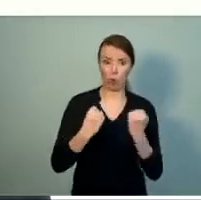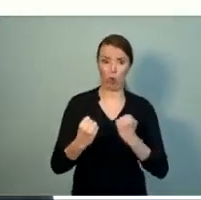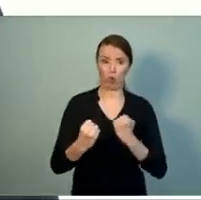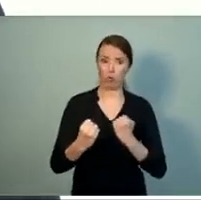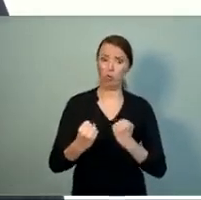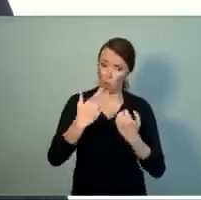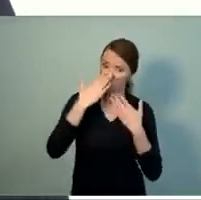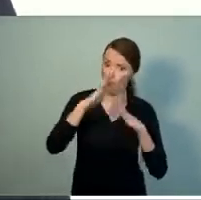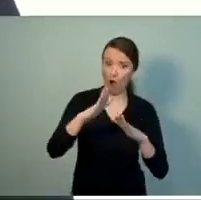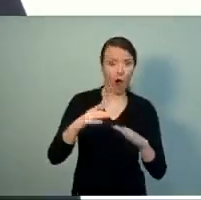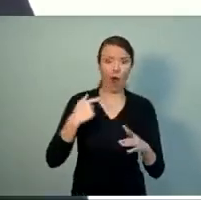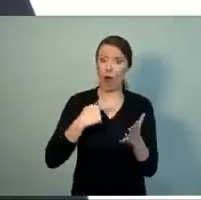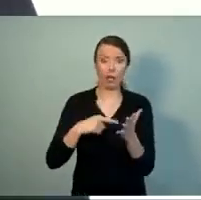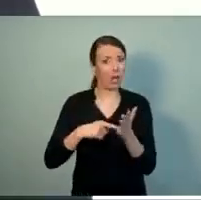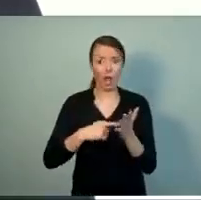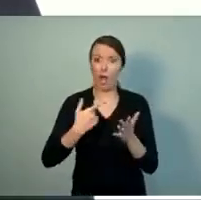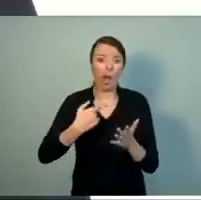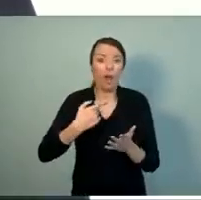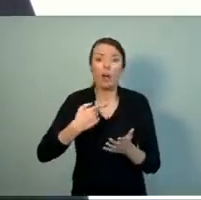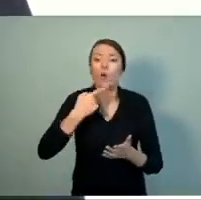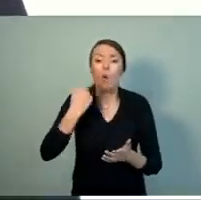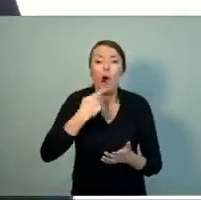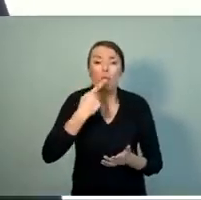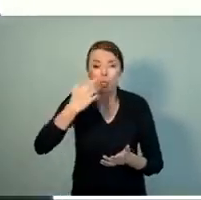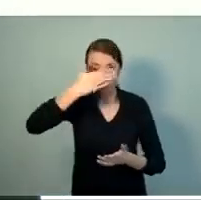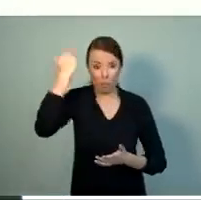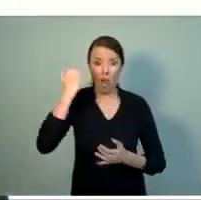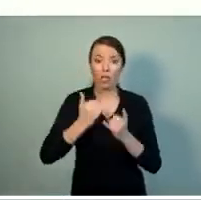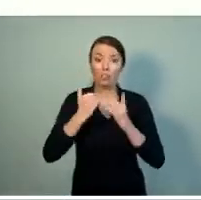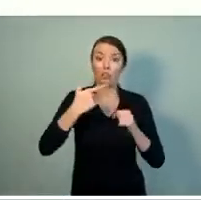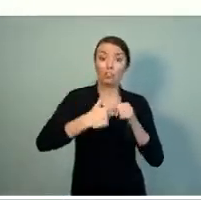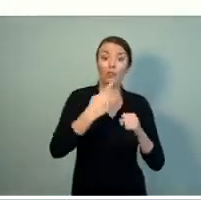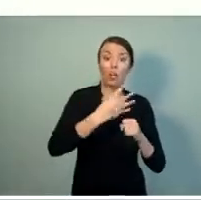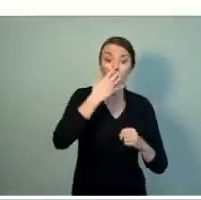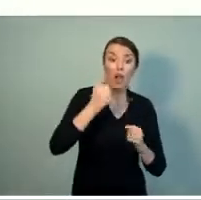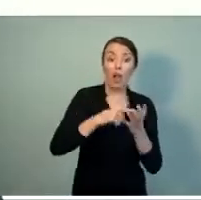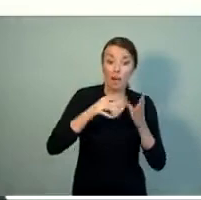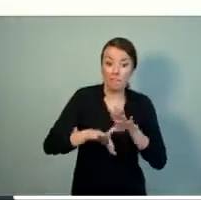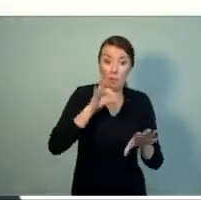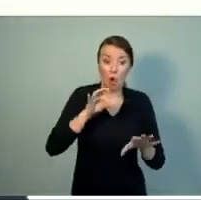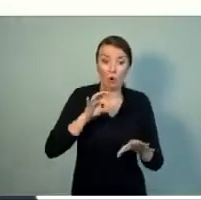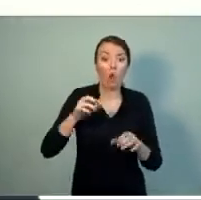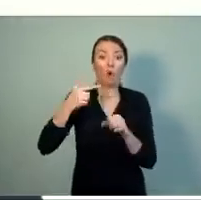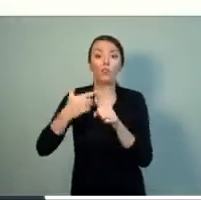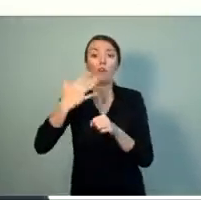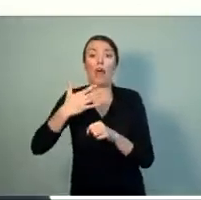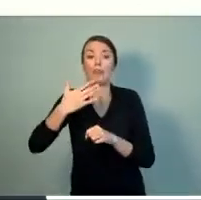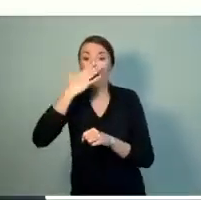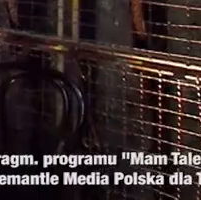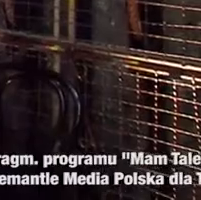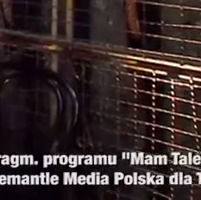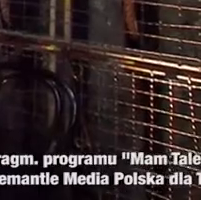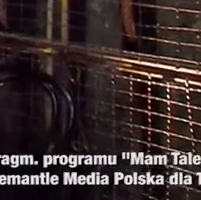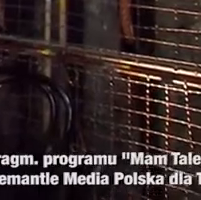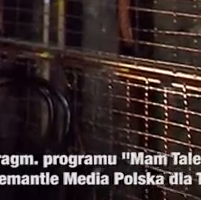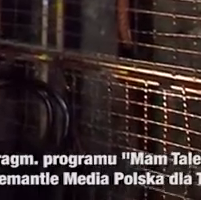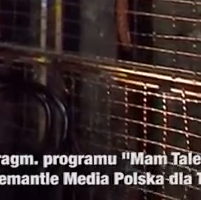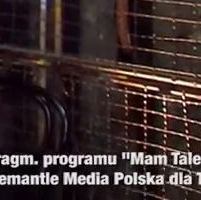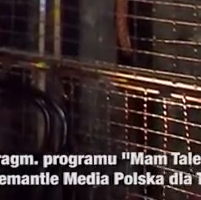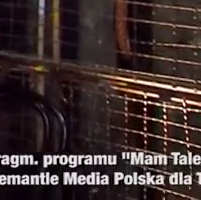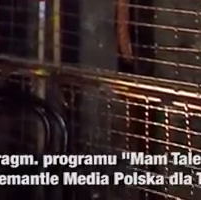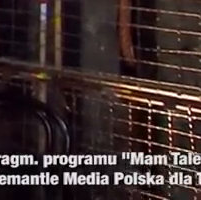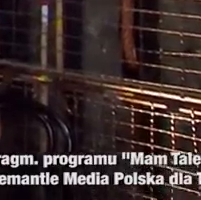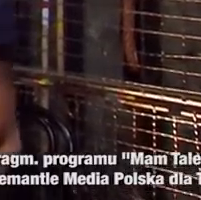Jeśli 24 maja wybierzecie mnie, 25 świat nie zmieni się jak za dotknięciem czarodziejskiej różdżki. Żegnamy się z